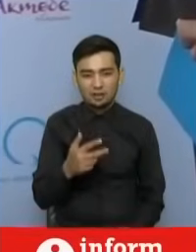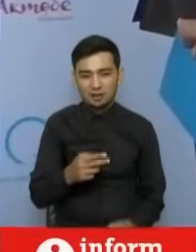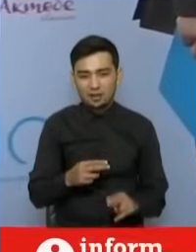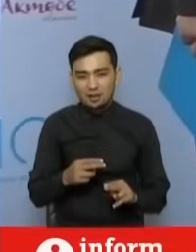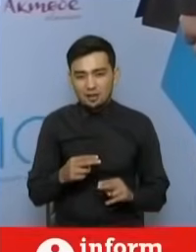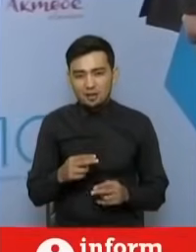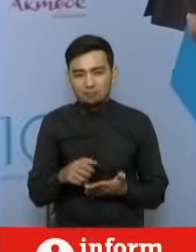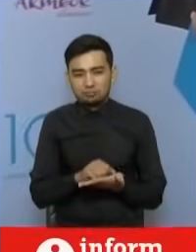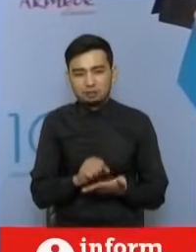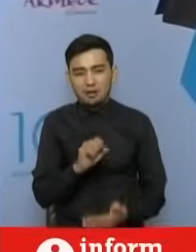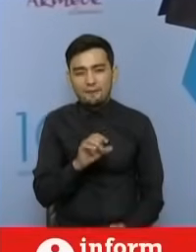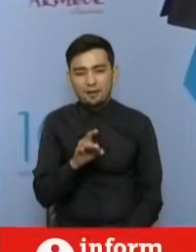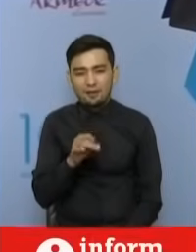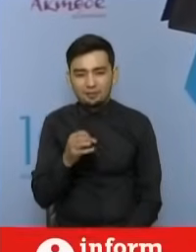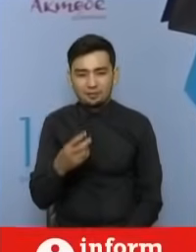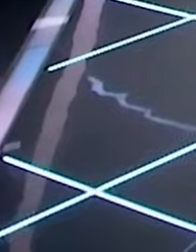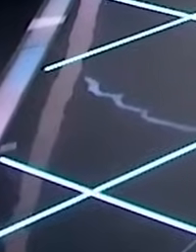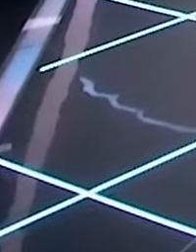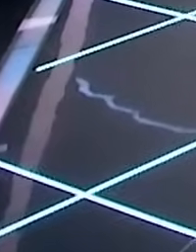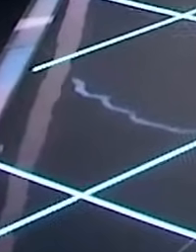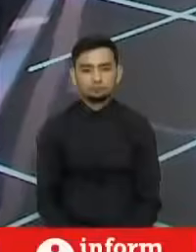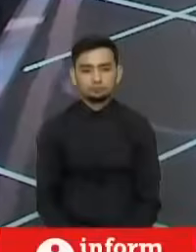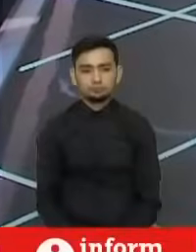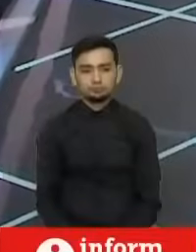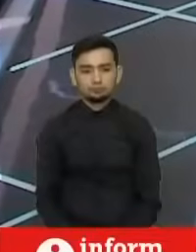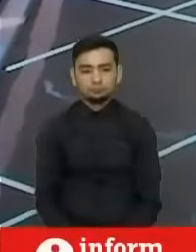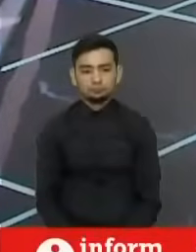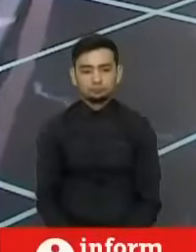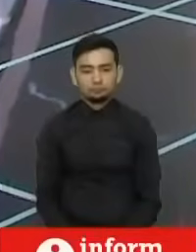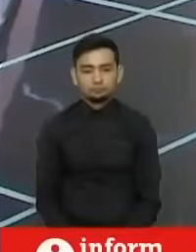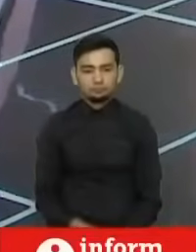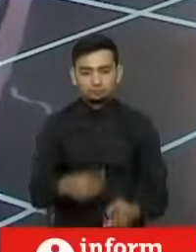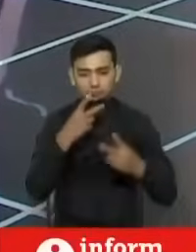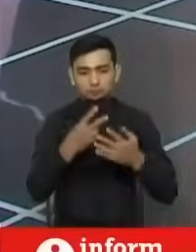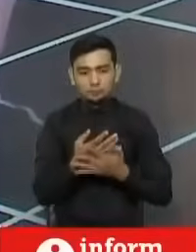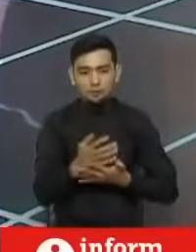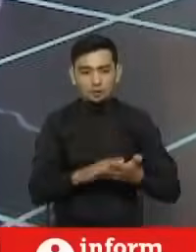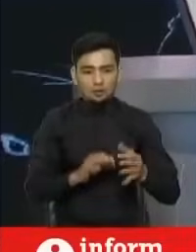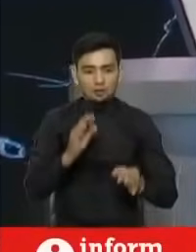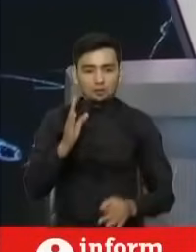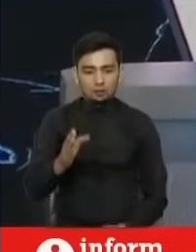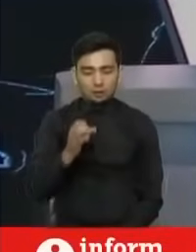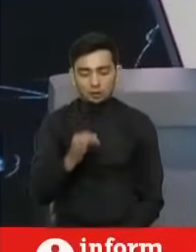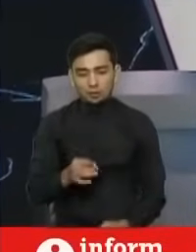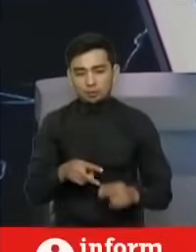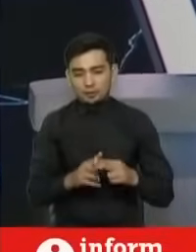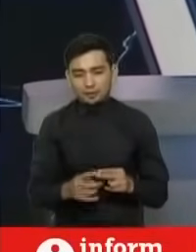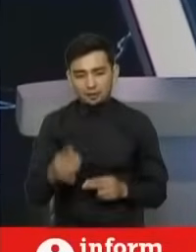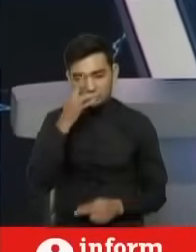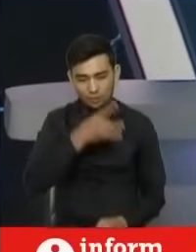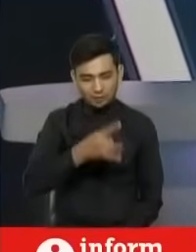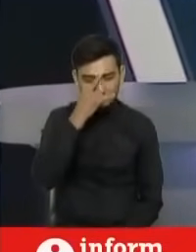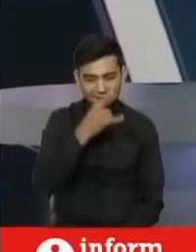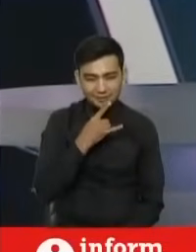Матасова, Азамат Кубигенов, Рамиль Дусумов, Информбюро. Вы смотрите Информбюро, мы продолжаем выпуск. Почти половина регионов